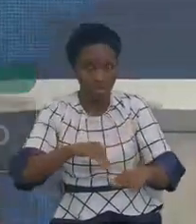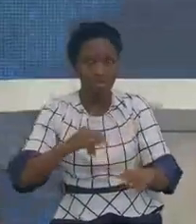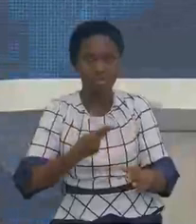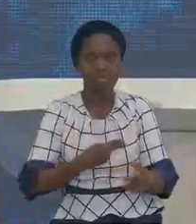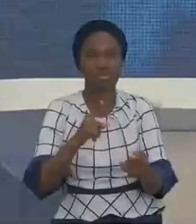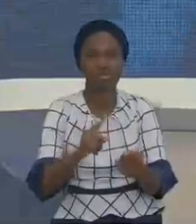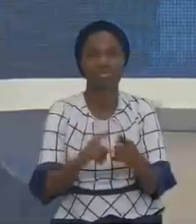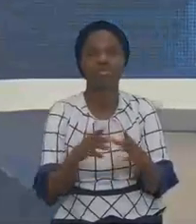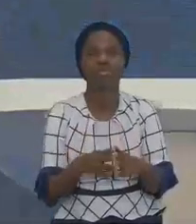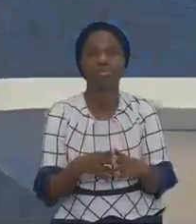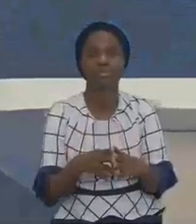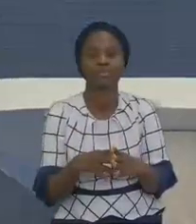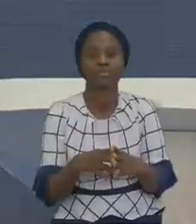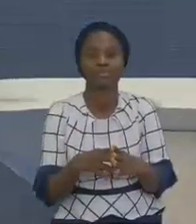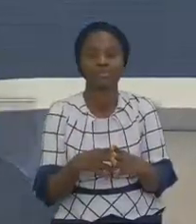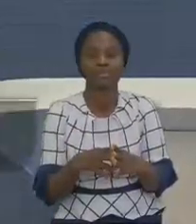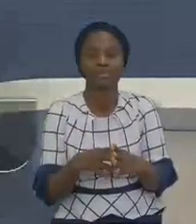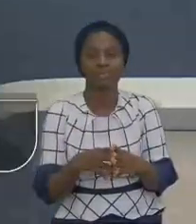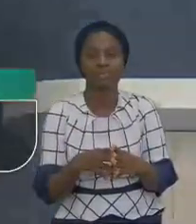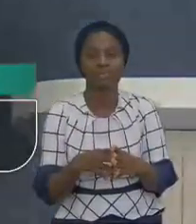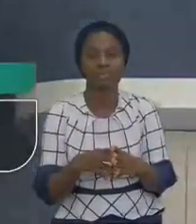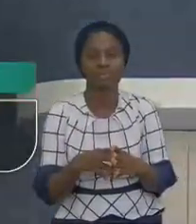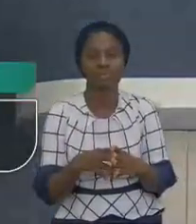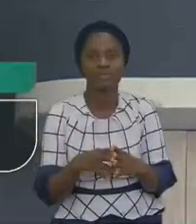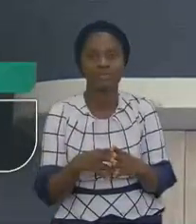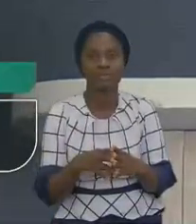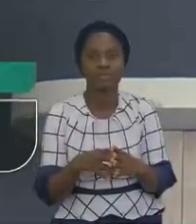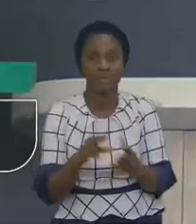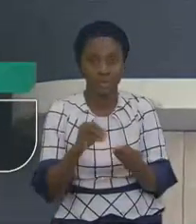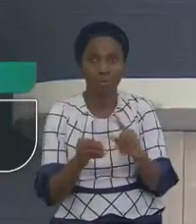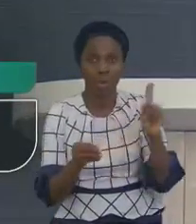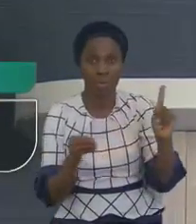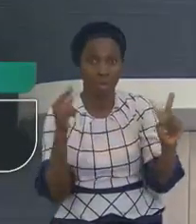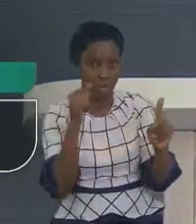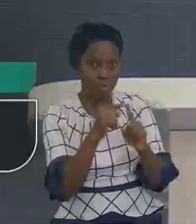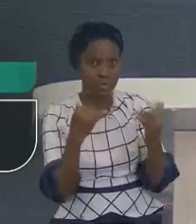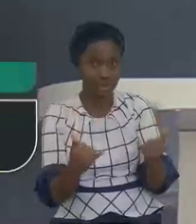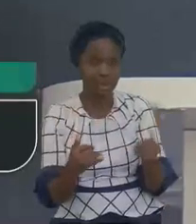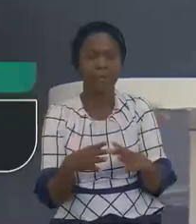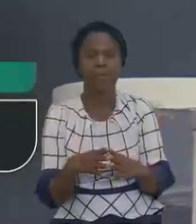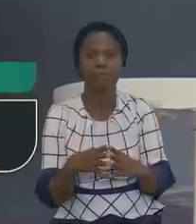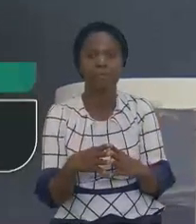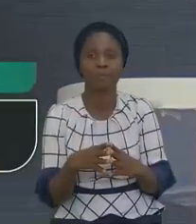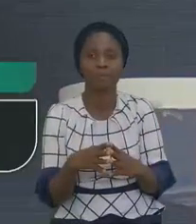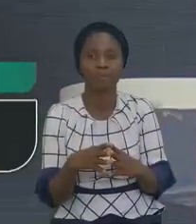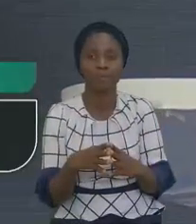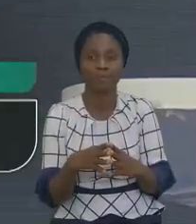Voyons maintenant le premier point. Premier point, l'insatisfaction à l'égard de la voie